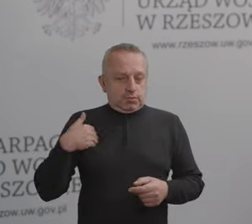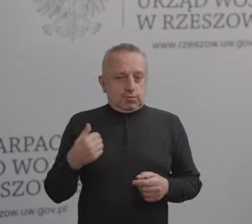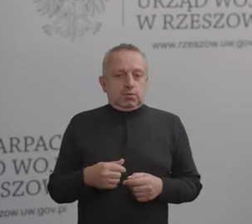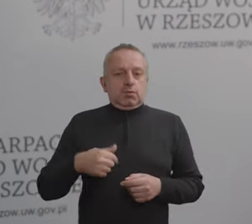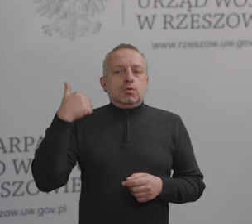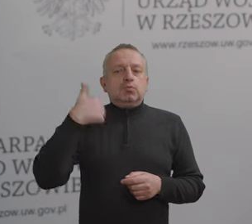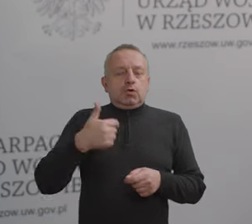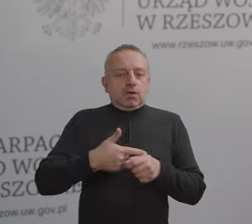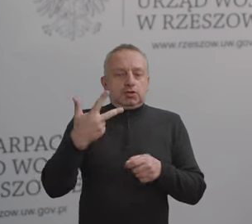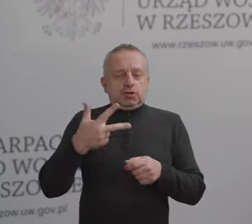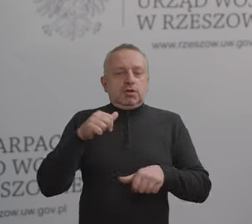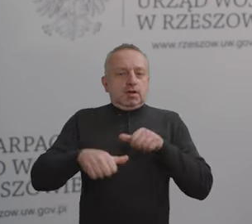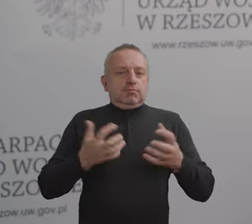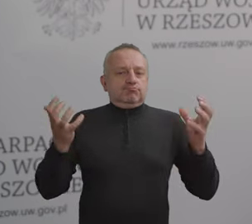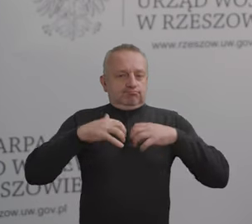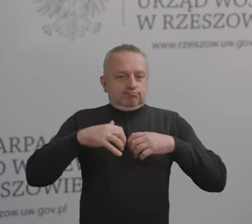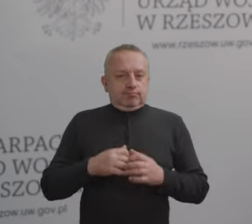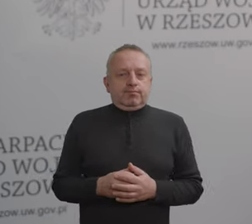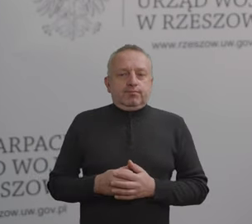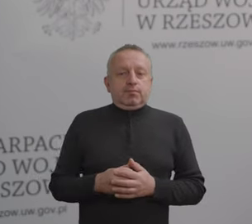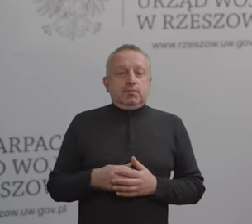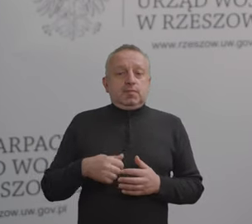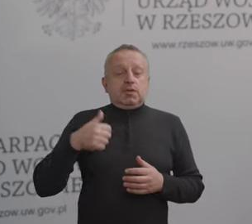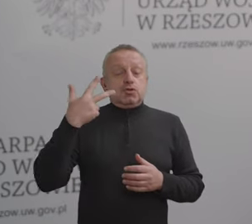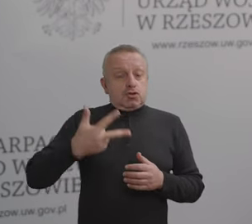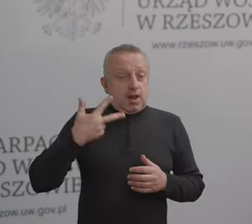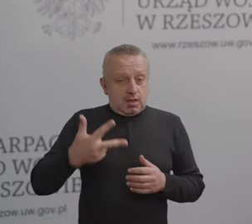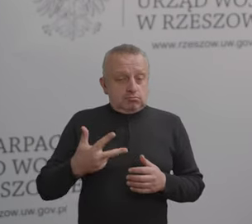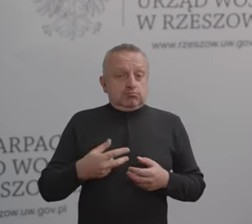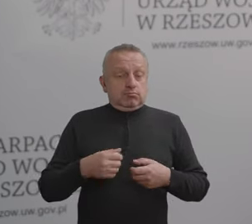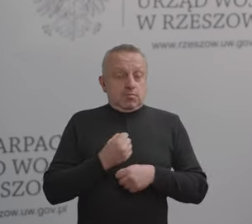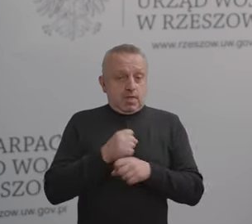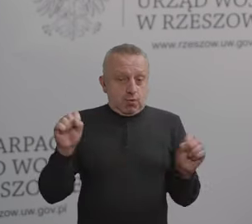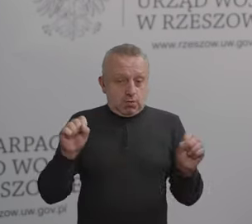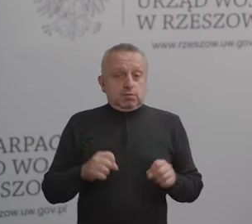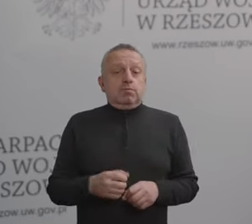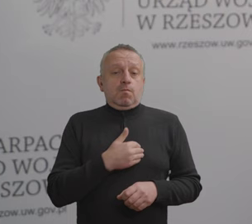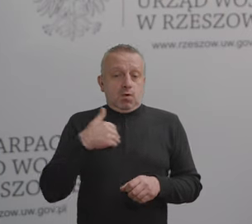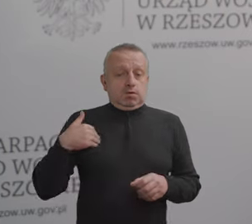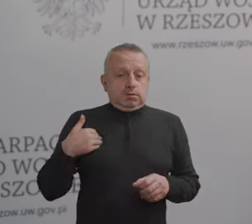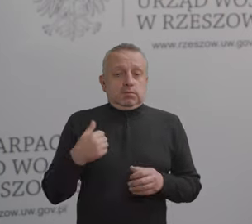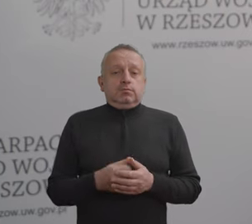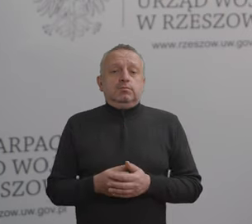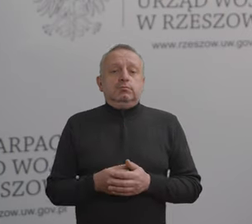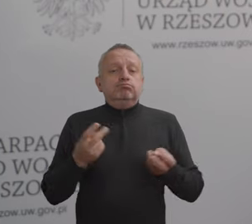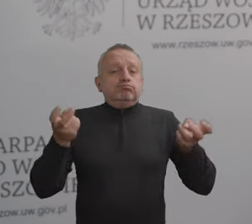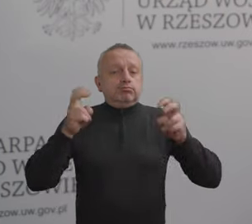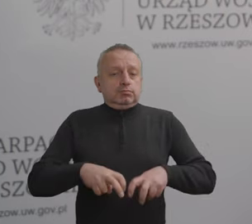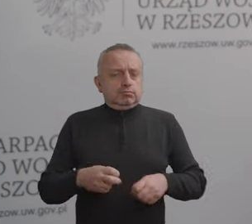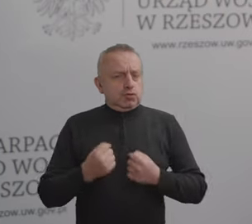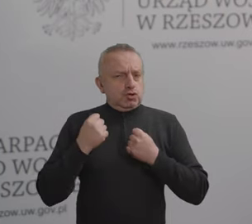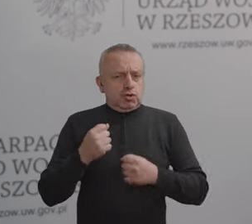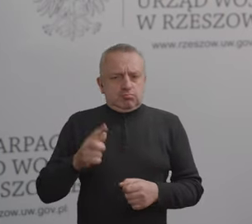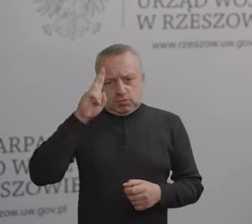po 123 latach zaborów. W ciągu zaledwie 3 lat po odzyskaniu niepodległości w Polsce utworzono